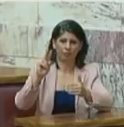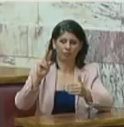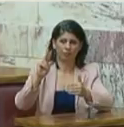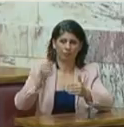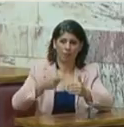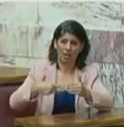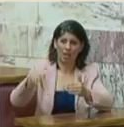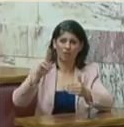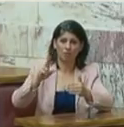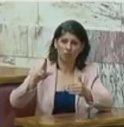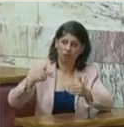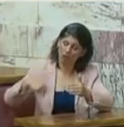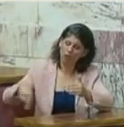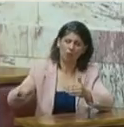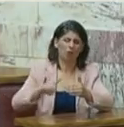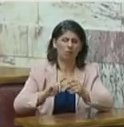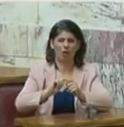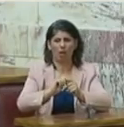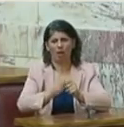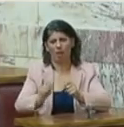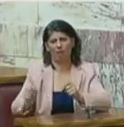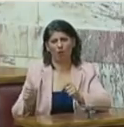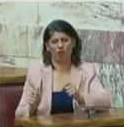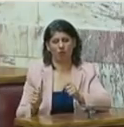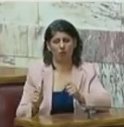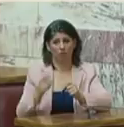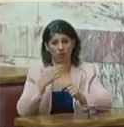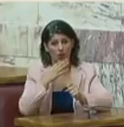αύξηση και των υπολείπων αμοιβών. Διότι πέρα